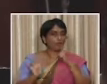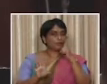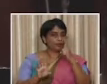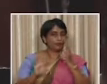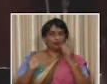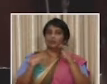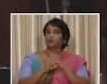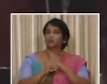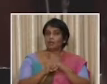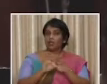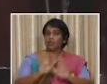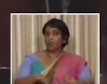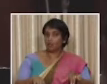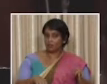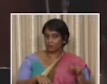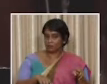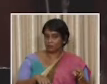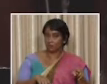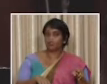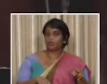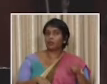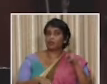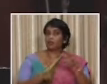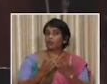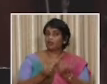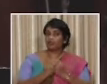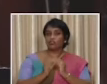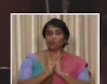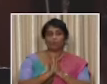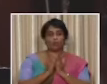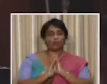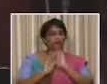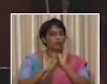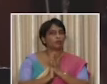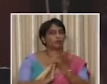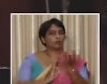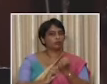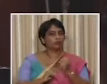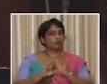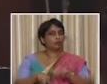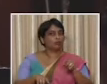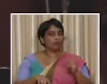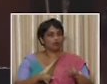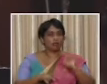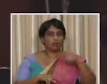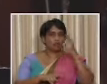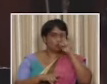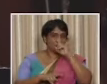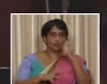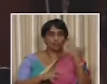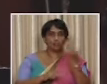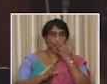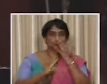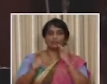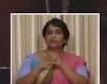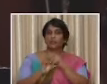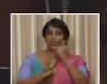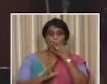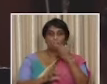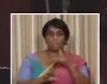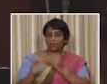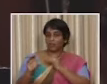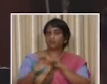ඇතුල් කරන දරුවට ඒ අවශ්‍ය කරන පොත් කට්ටලය ගන්න දරුවා එන මාසයේ අලුත් පන්තියට පළවෙනි වසරට